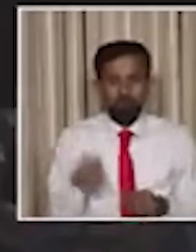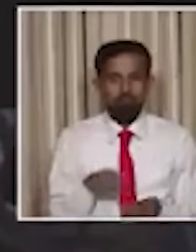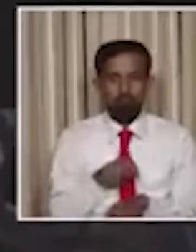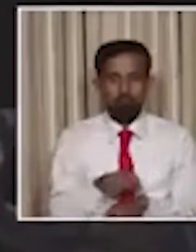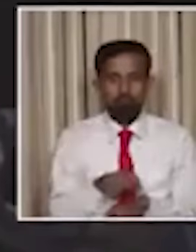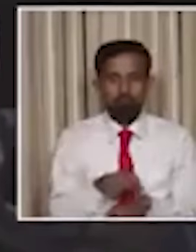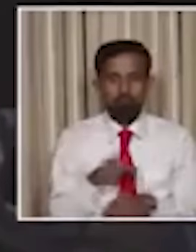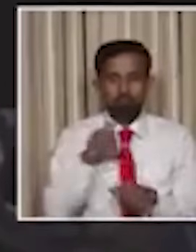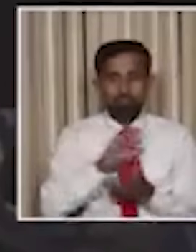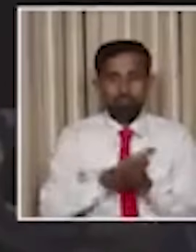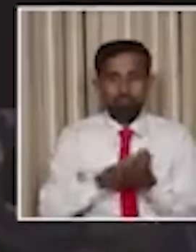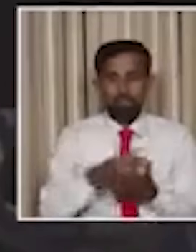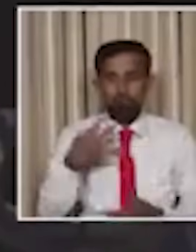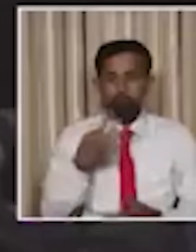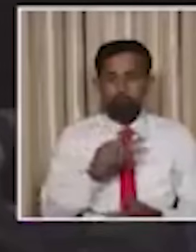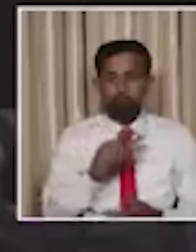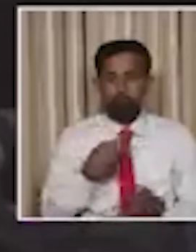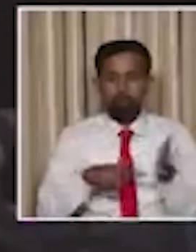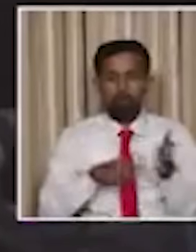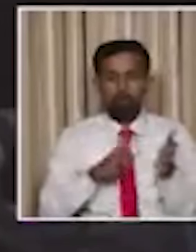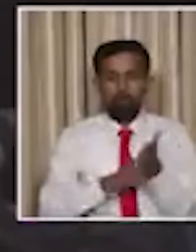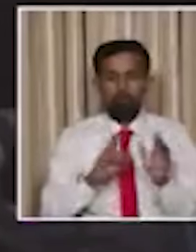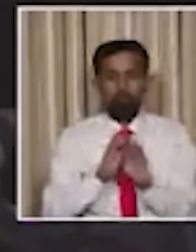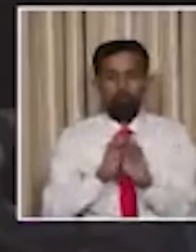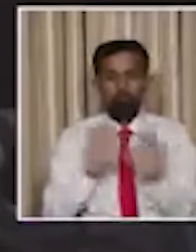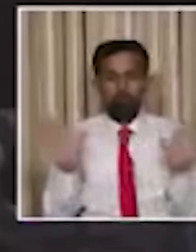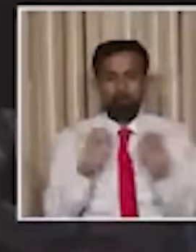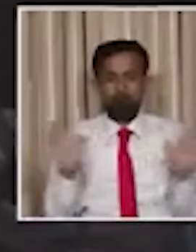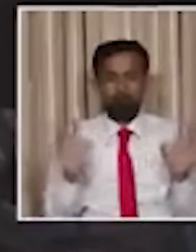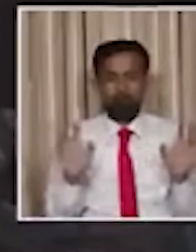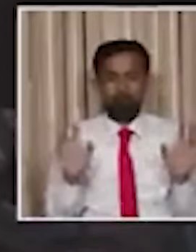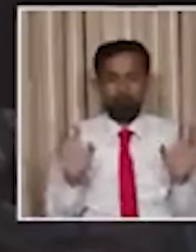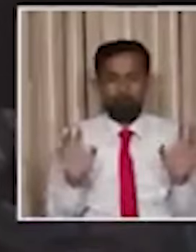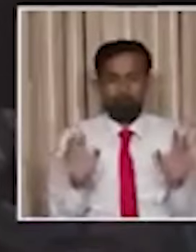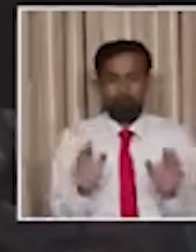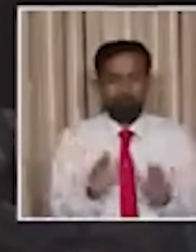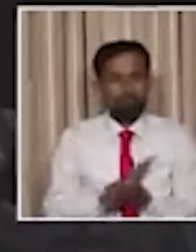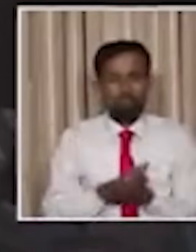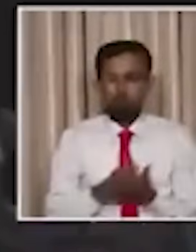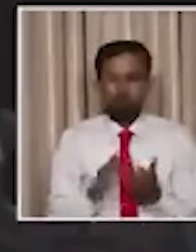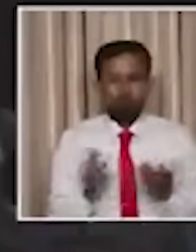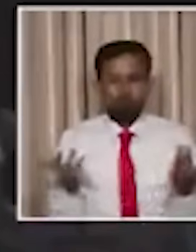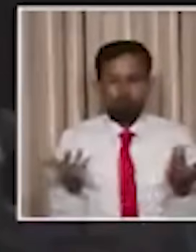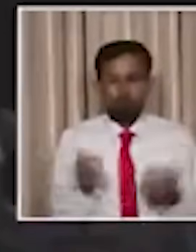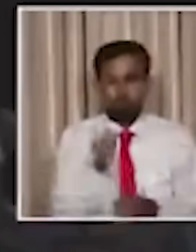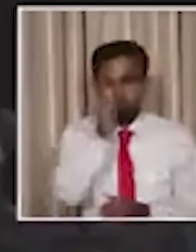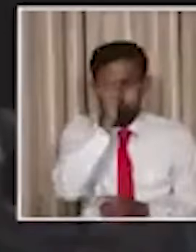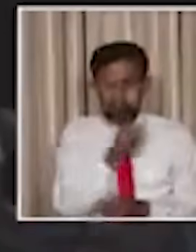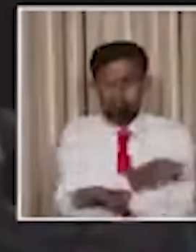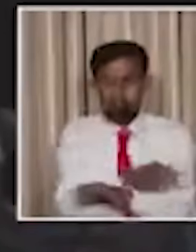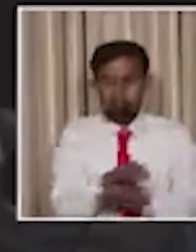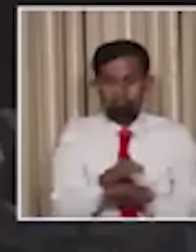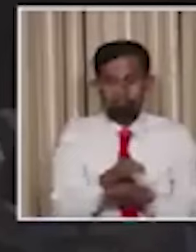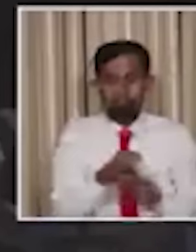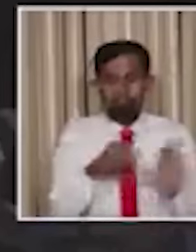ஊடாக வெளிவந்த அந்த தகவல் ஒரு சாதாரணமான ஒரு விடயமல்ல. அதனுடைய சூத்திரதாரியாக கிழக்கு மாகாணத்திலே